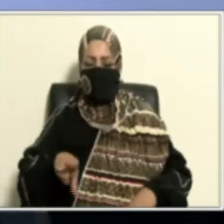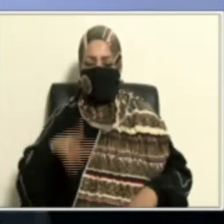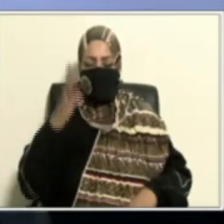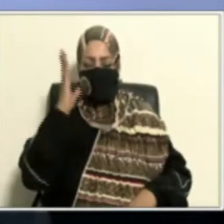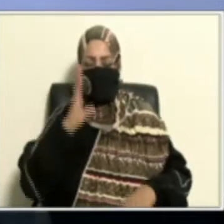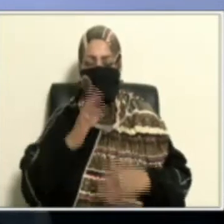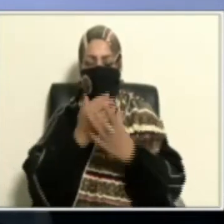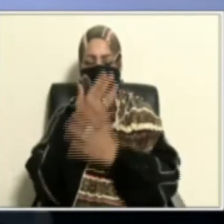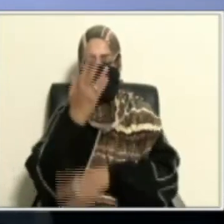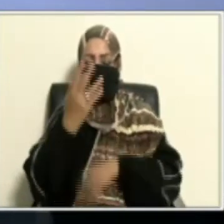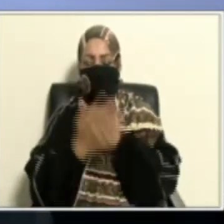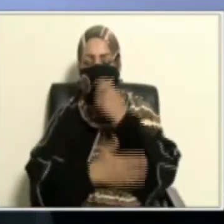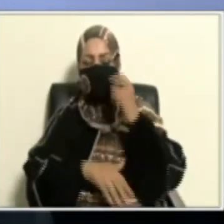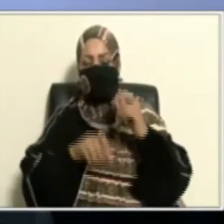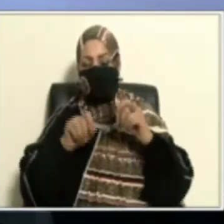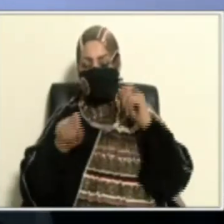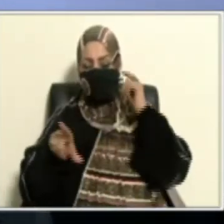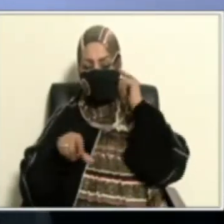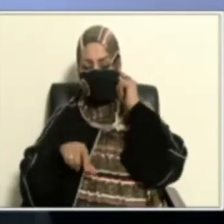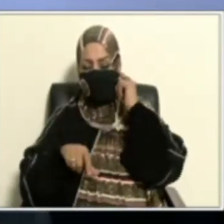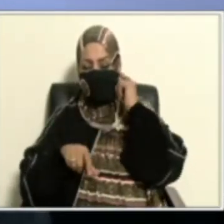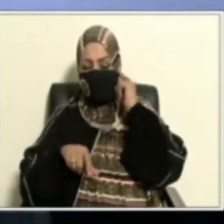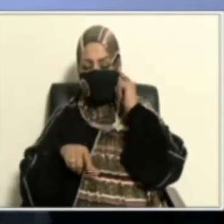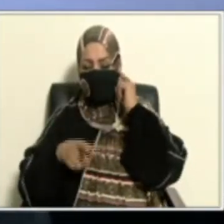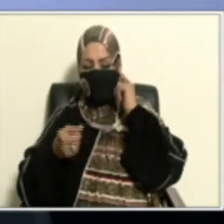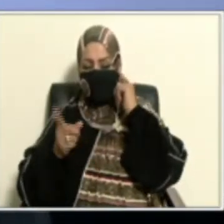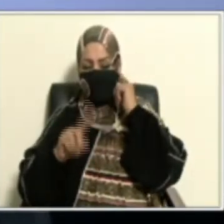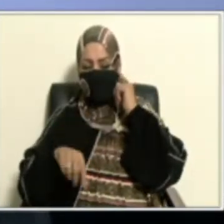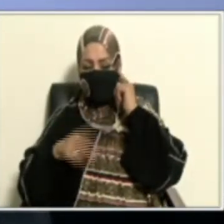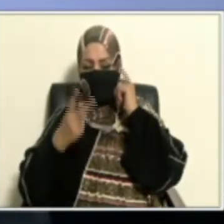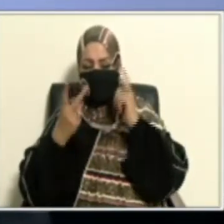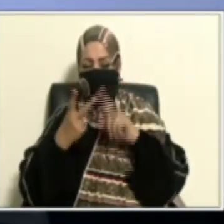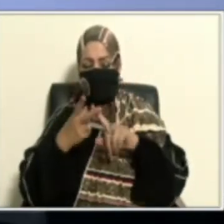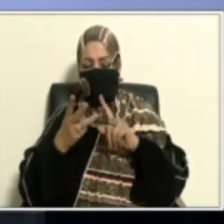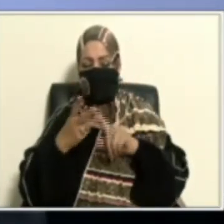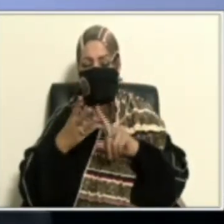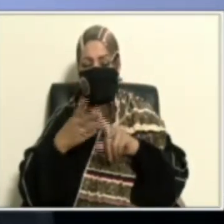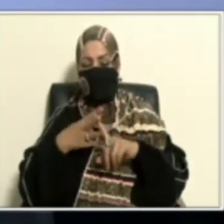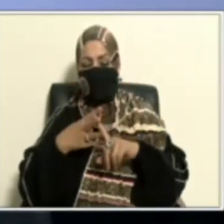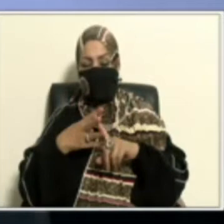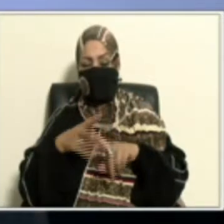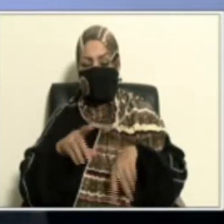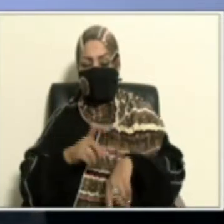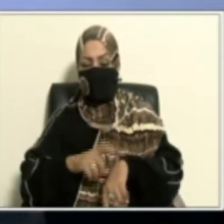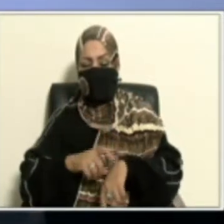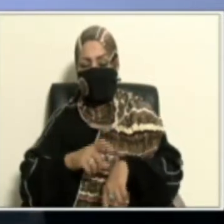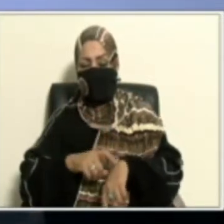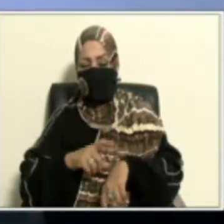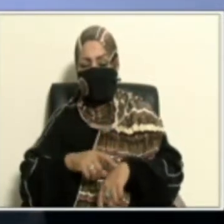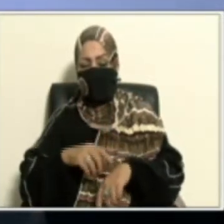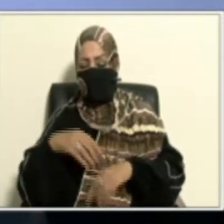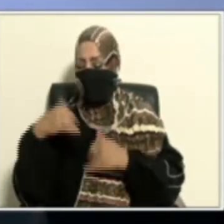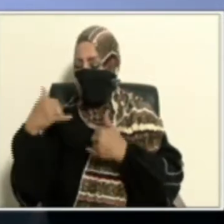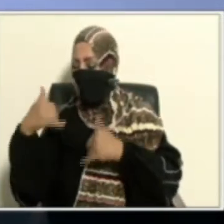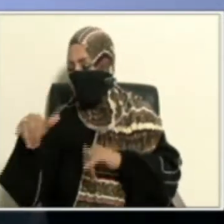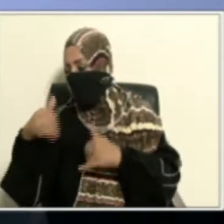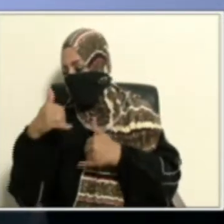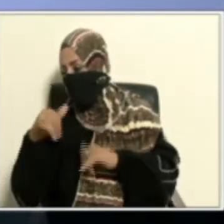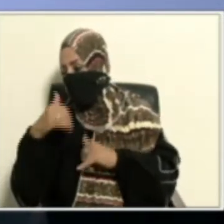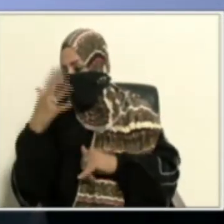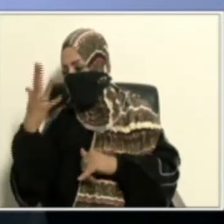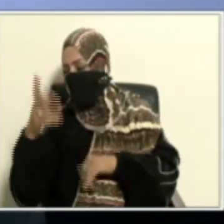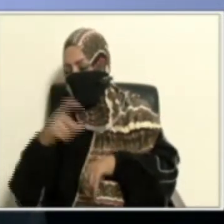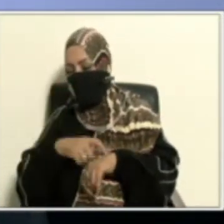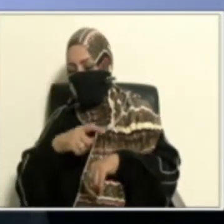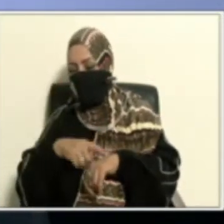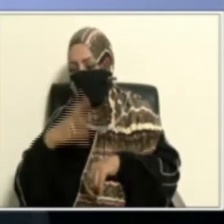هدرز 5 دقائق أو أكثر أو حتى 4 أو 5 دقائق وأكثر، فأنت قلت لي قعدت 10 دقائق هذا طول يدل على